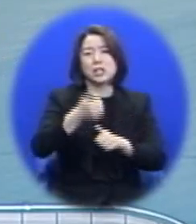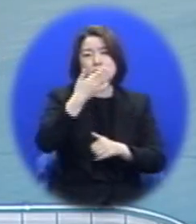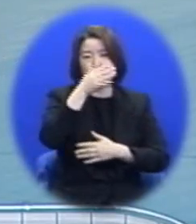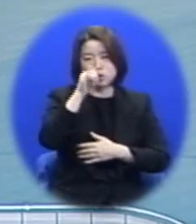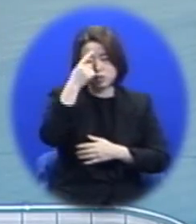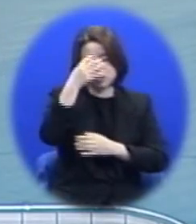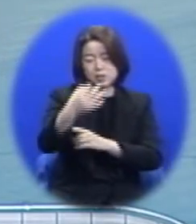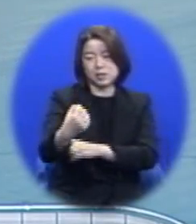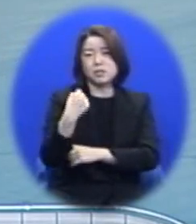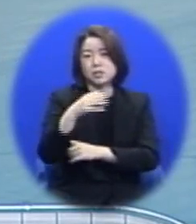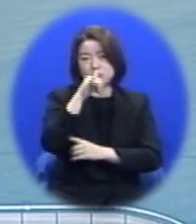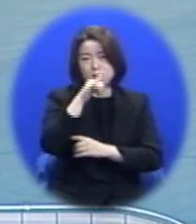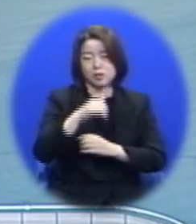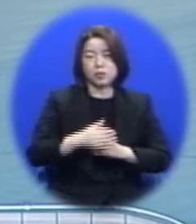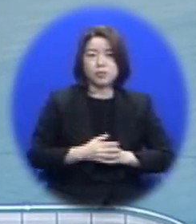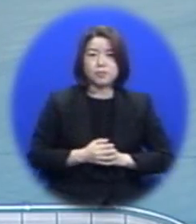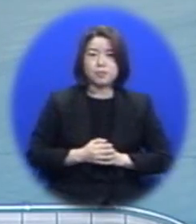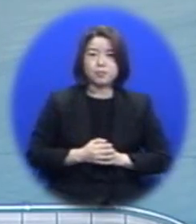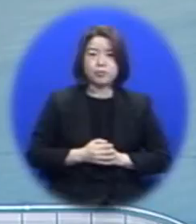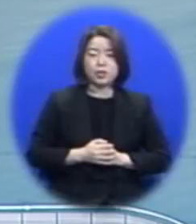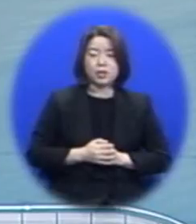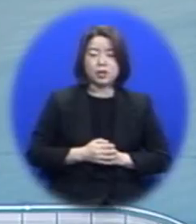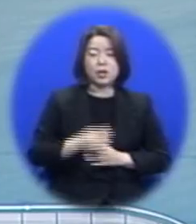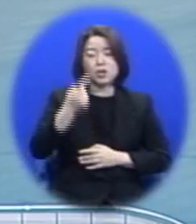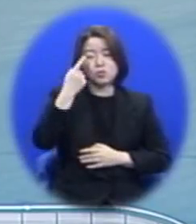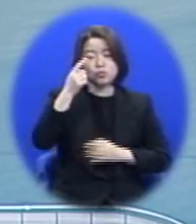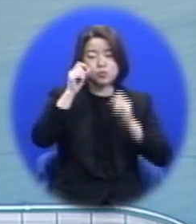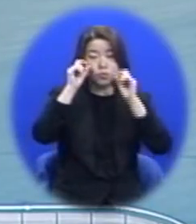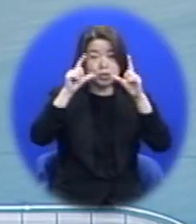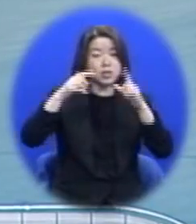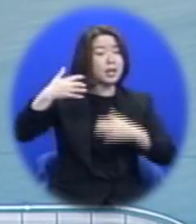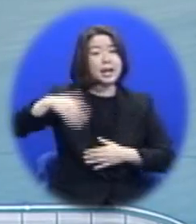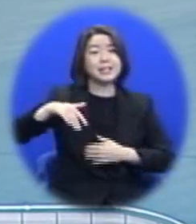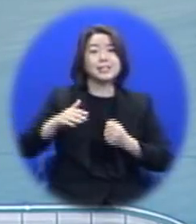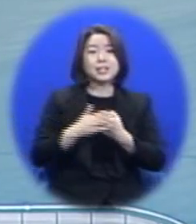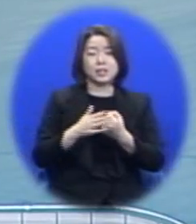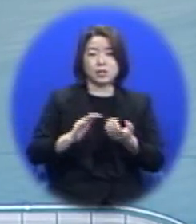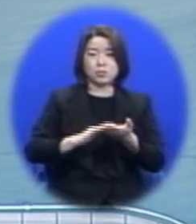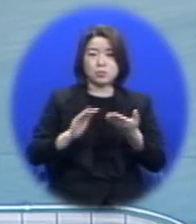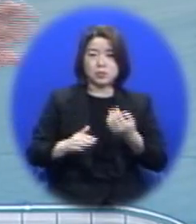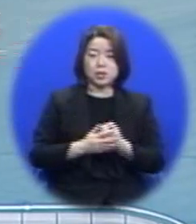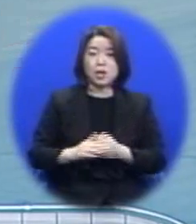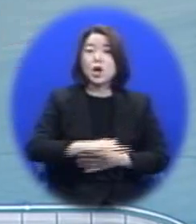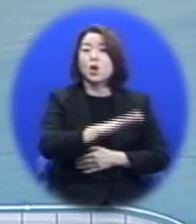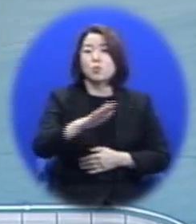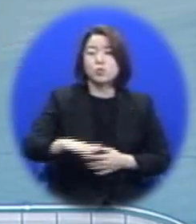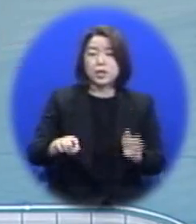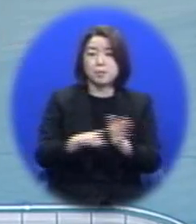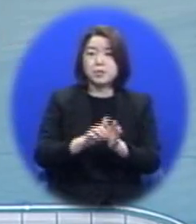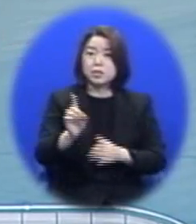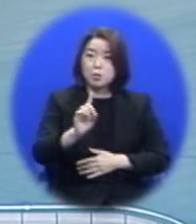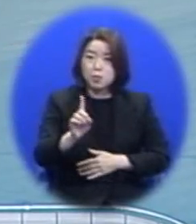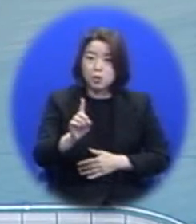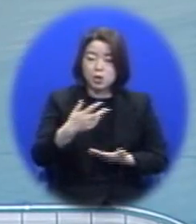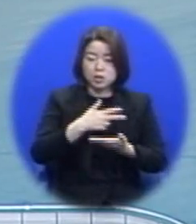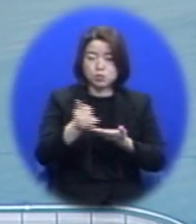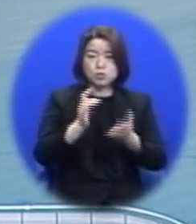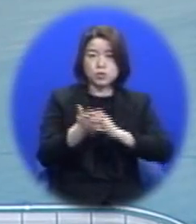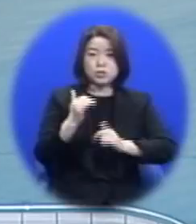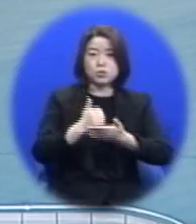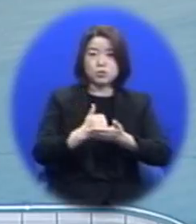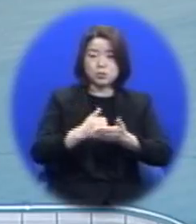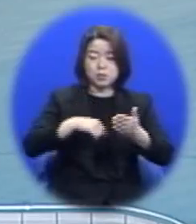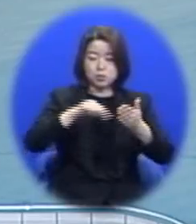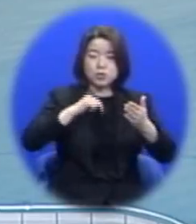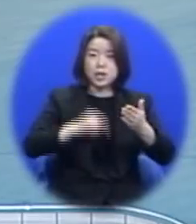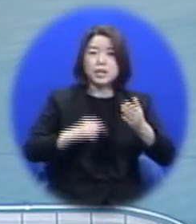거예요. 눈이 안 뜨여서 그런 것뿐입니다. 우리가 믿는 게 뭡니까? 주 예수님이 우리 안에 계십니다.